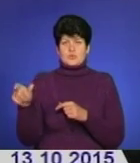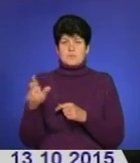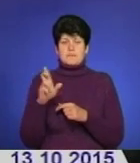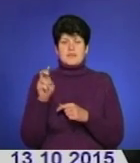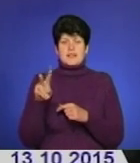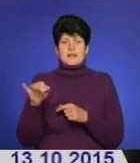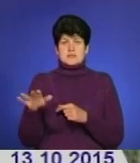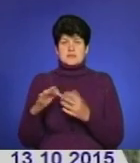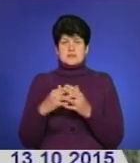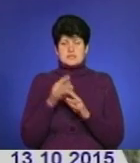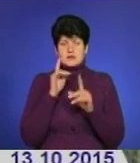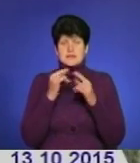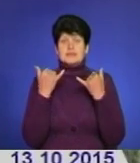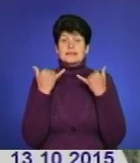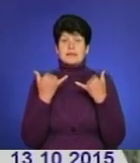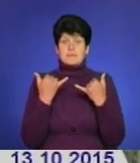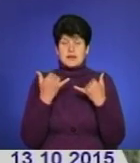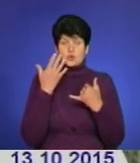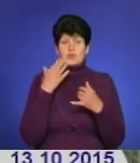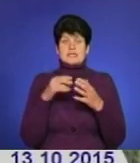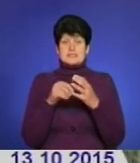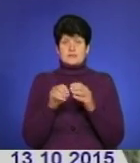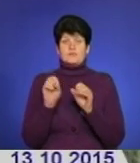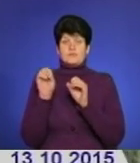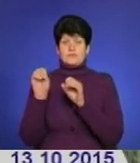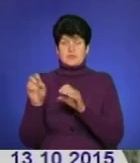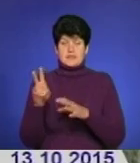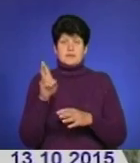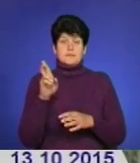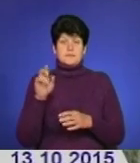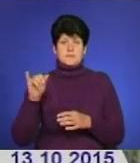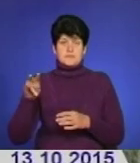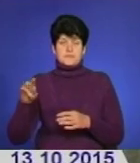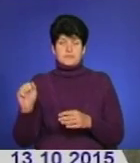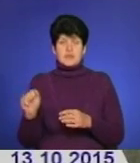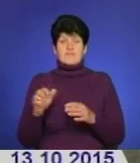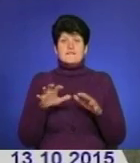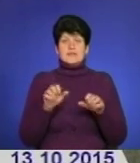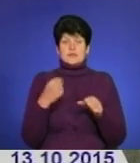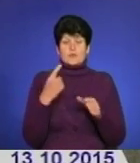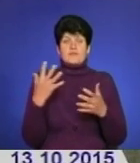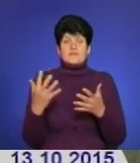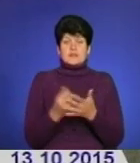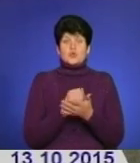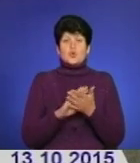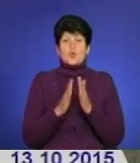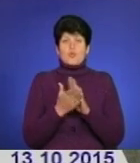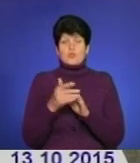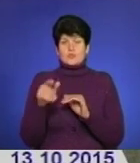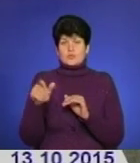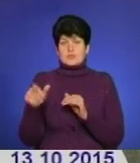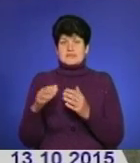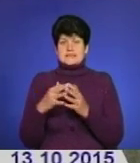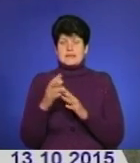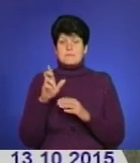Білецької сільської ради. Тепер, коли земля повернулась у власність Білецької громади, владі області вдалося домовитись з жителями